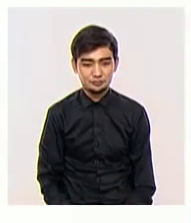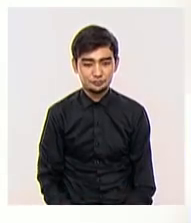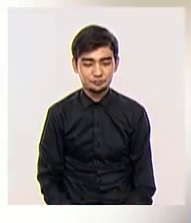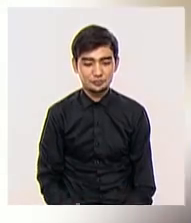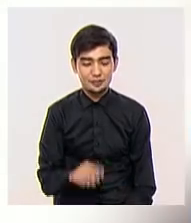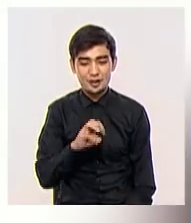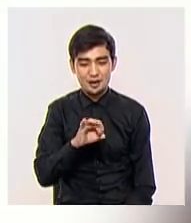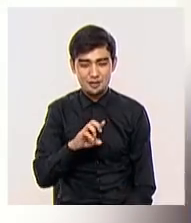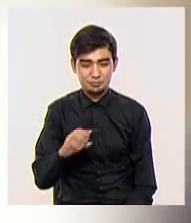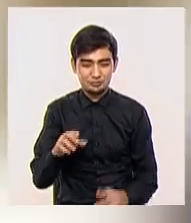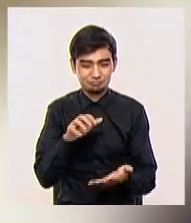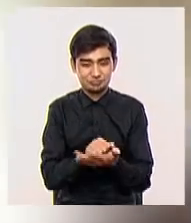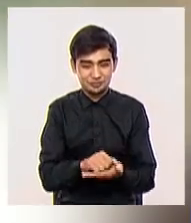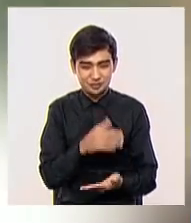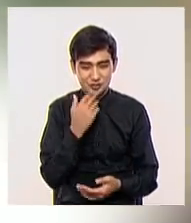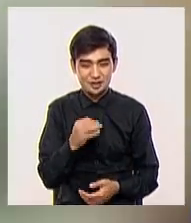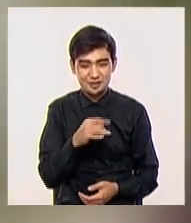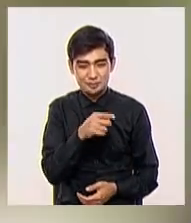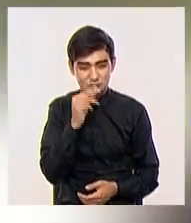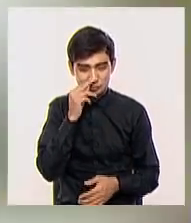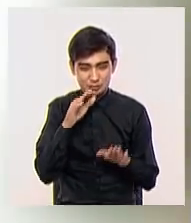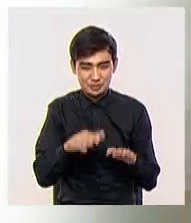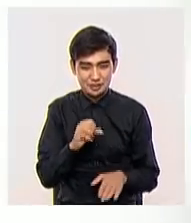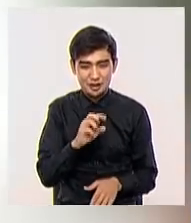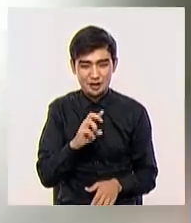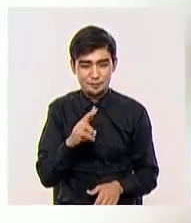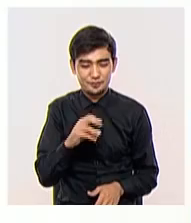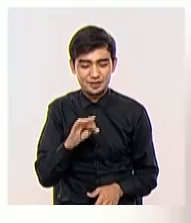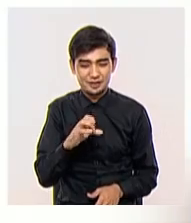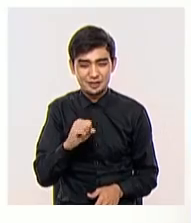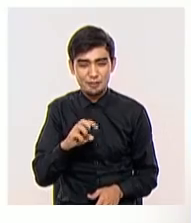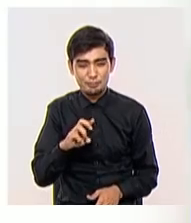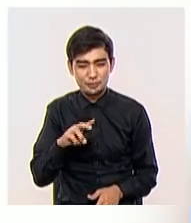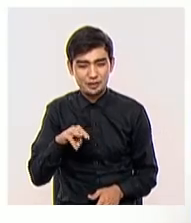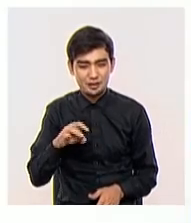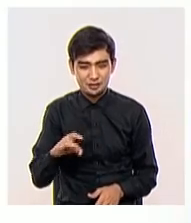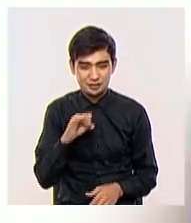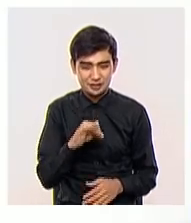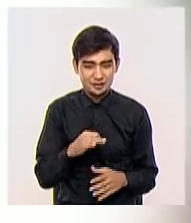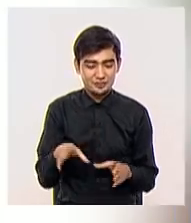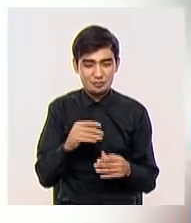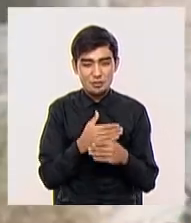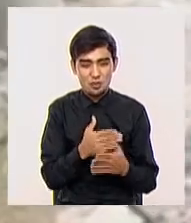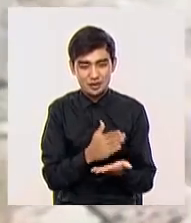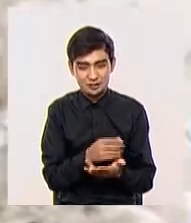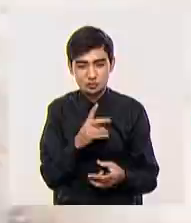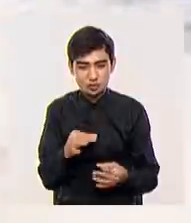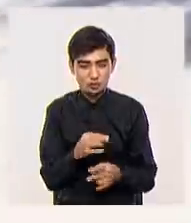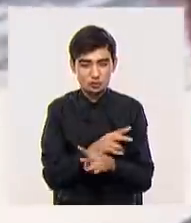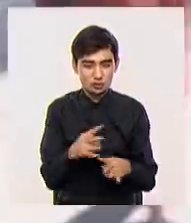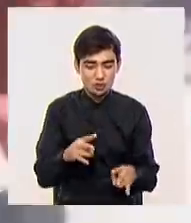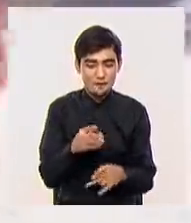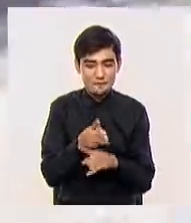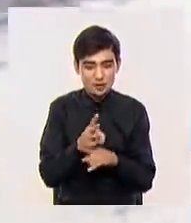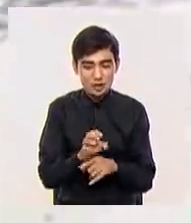Ал тәліптер елді басып алмай тұрып, сонда жүрген Шымкенттік Әбдісаттар Нематулла елшілік қызметкерлері көмектесіп жатқанын, бірақ ешкімге